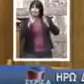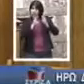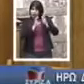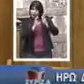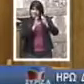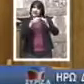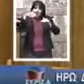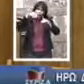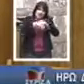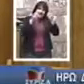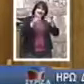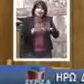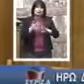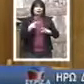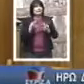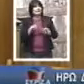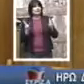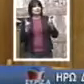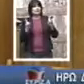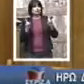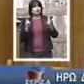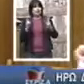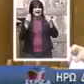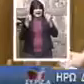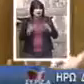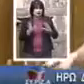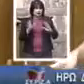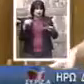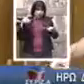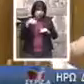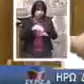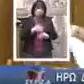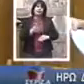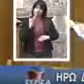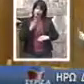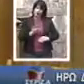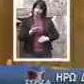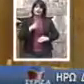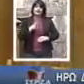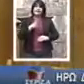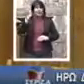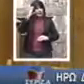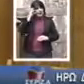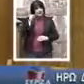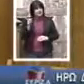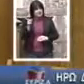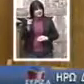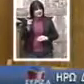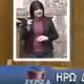δεν πρόκειται να σας αφήσουμε να βυθίσετε την κοινωνία σε χειρότερη κόλαση. Κλείνοντας, θέλω να θυμίσω αυτό που έχει